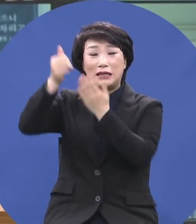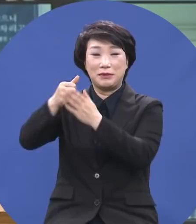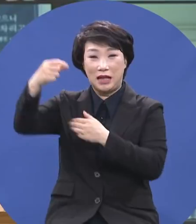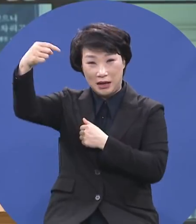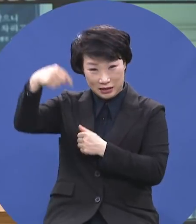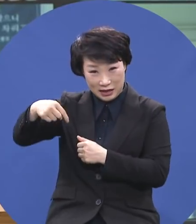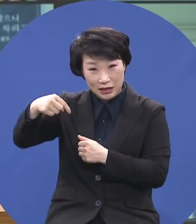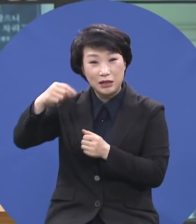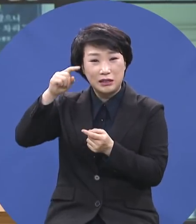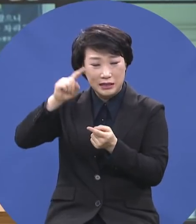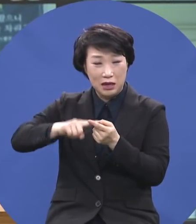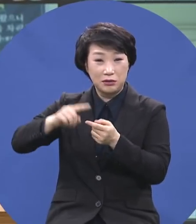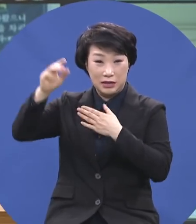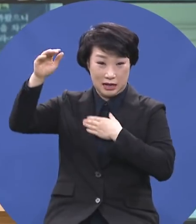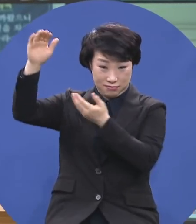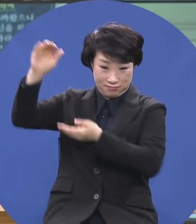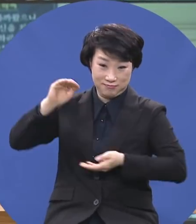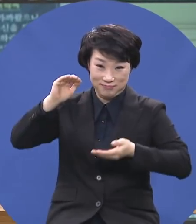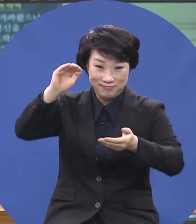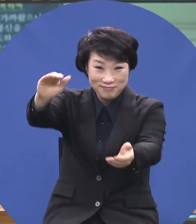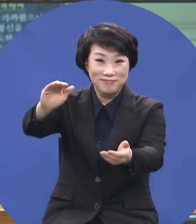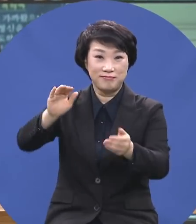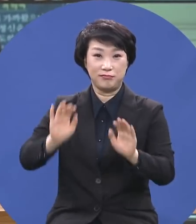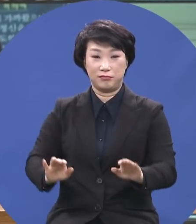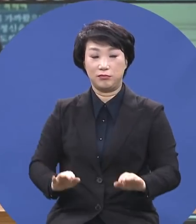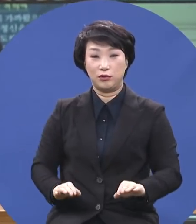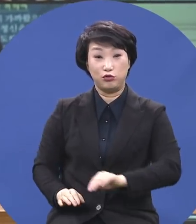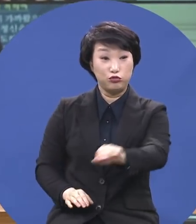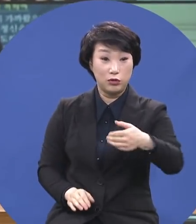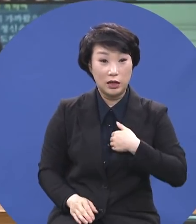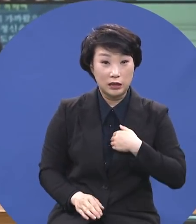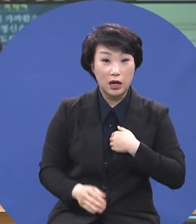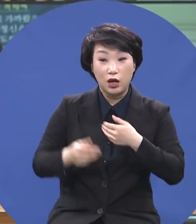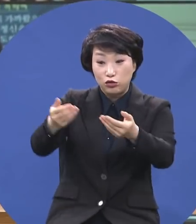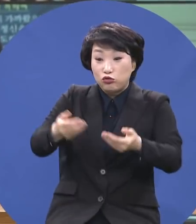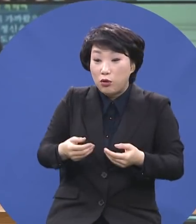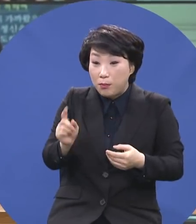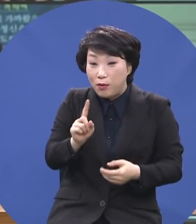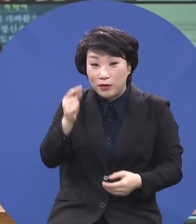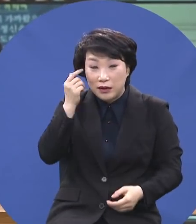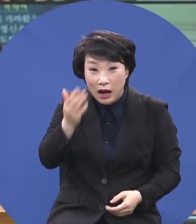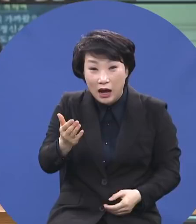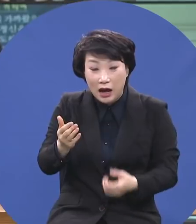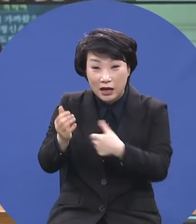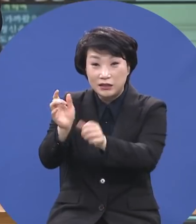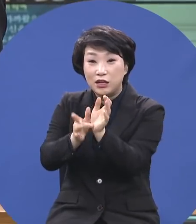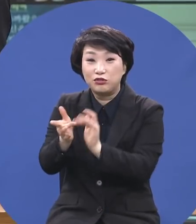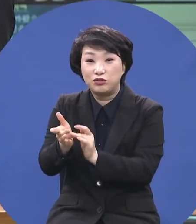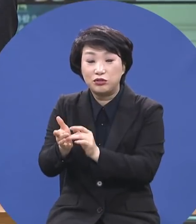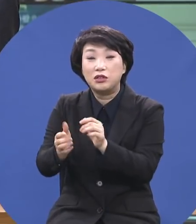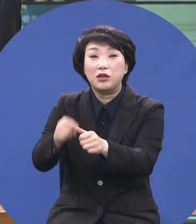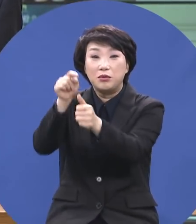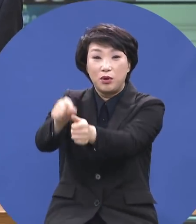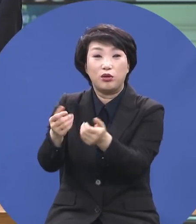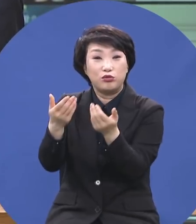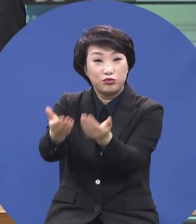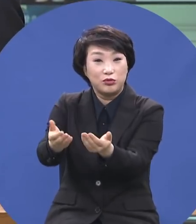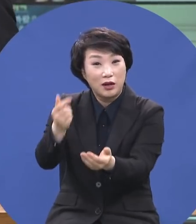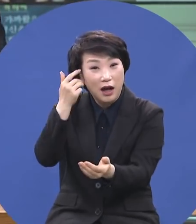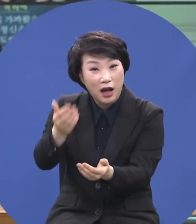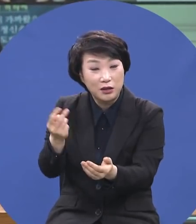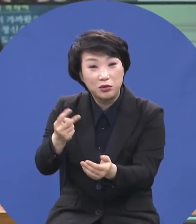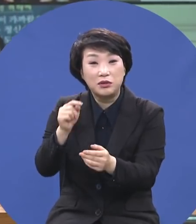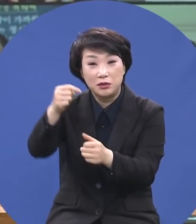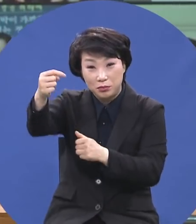말씀하신 그대로 이루노라. 그럼 우리에게 뭘 주시려고? 아들에게 명령을 주셨고,